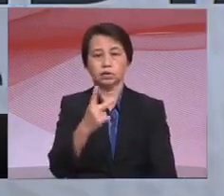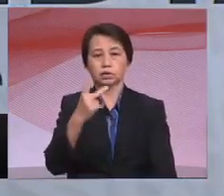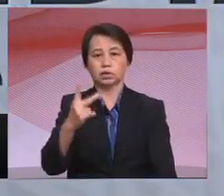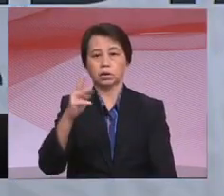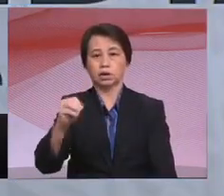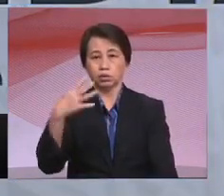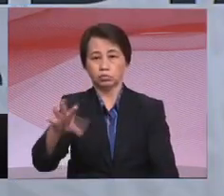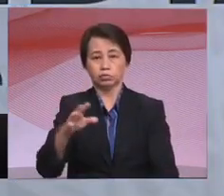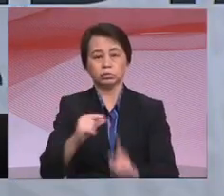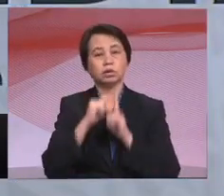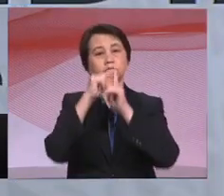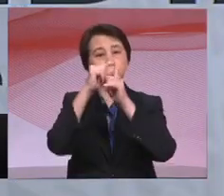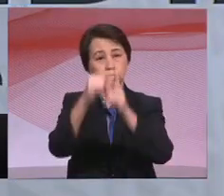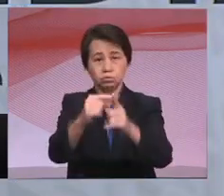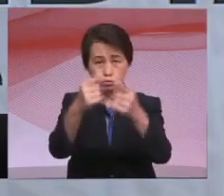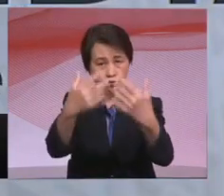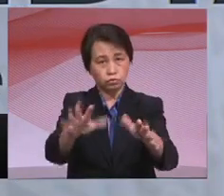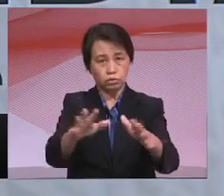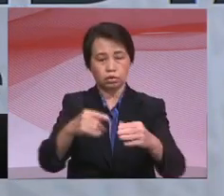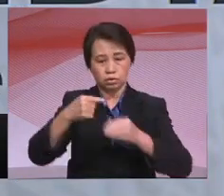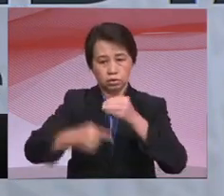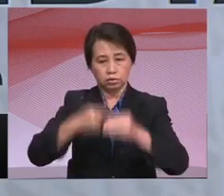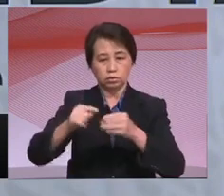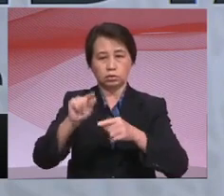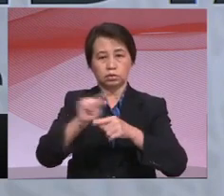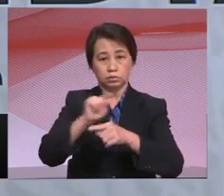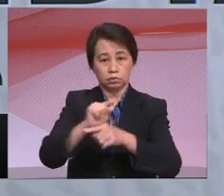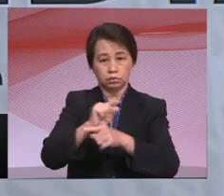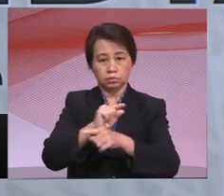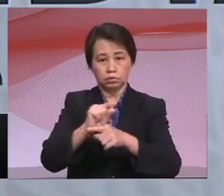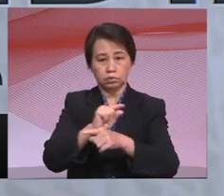telah keluarkan kenyataan mengenai penggunaan